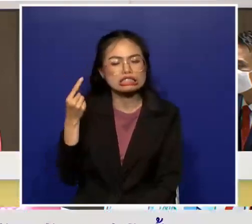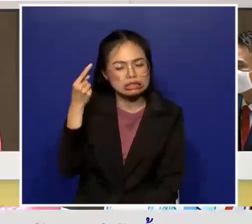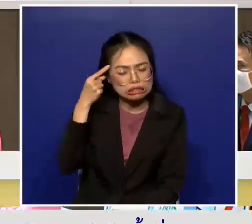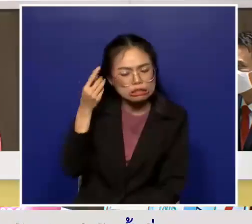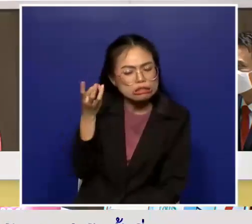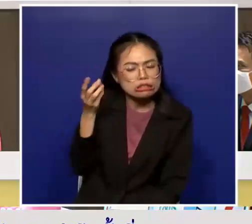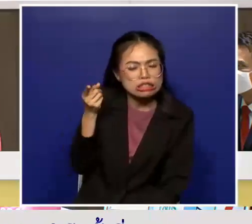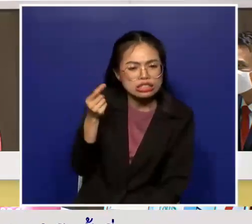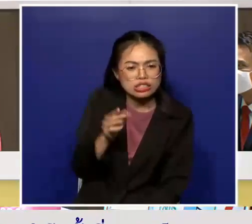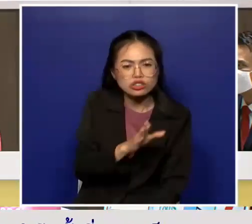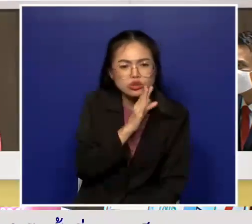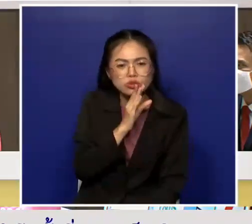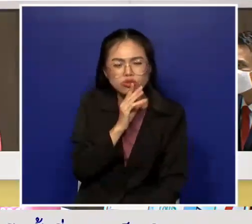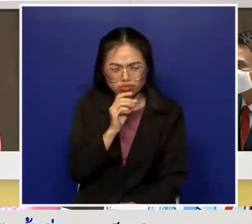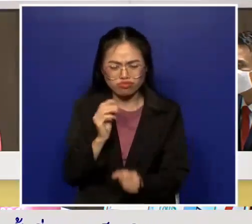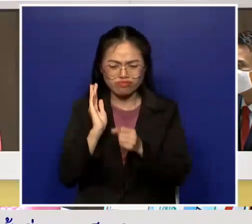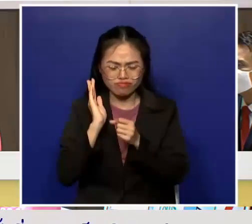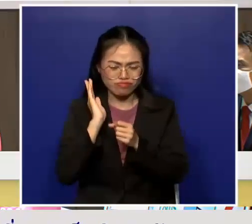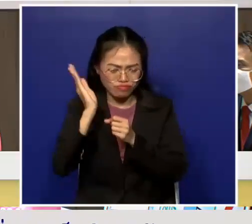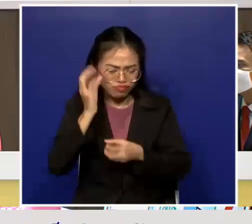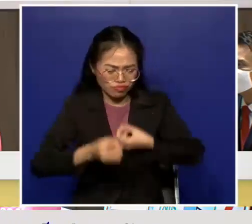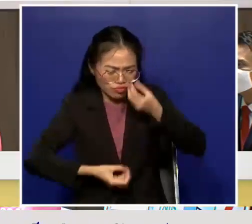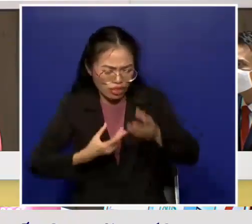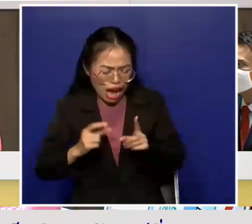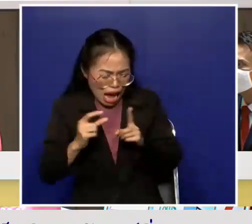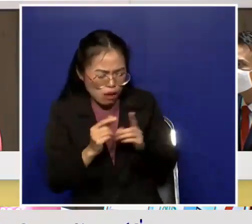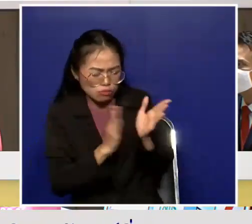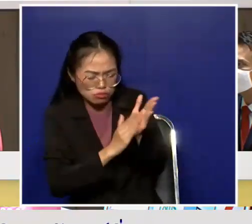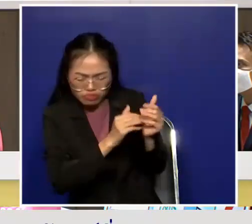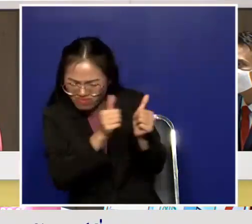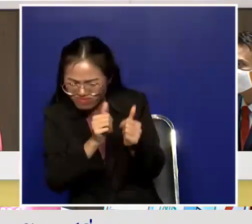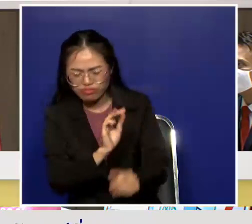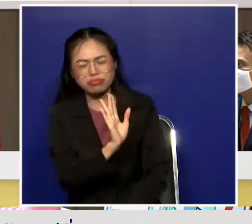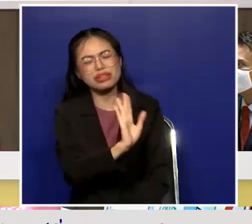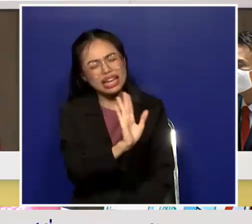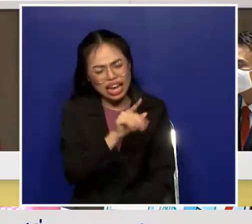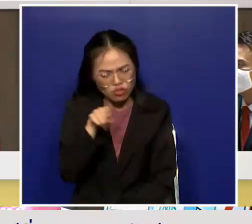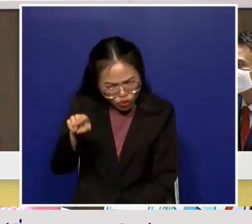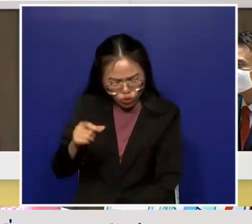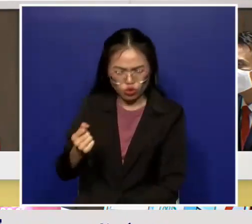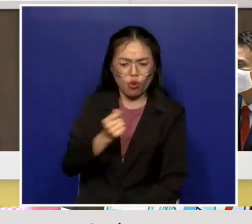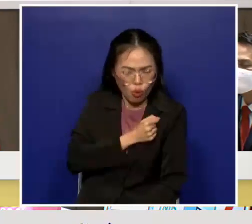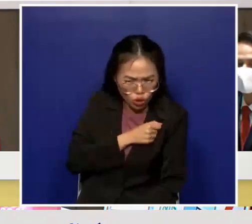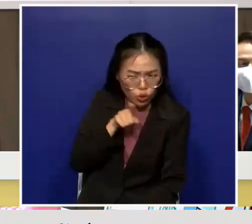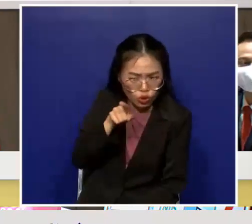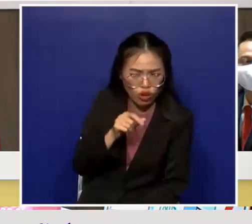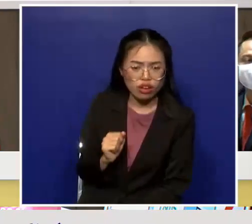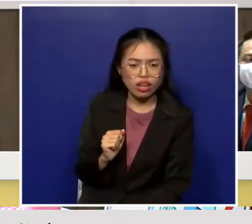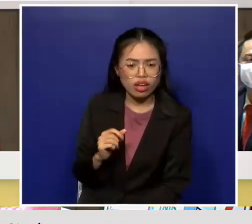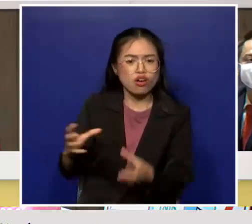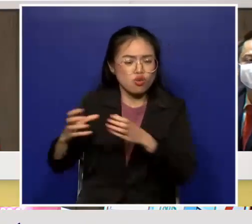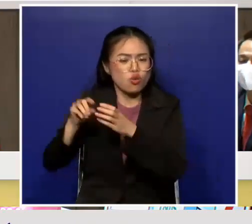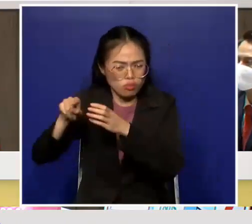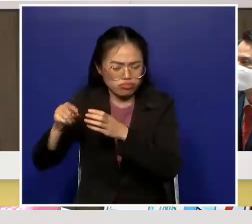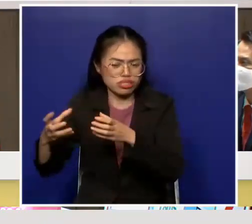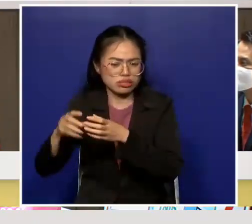เวลาอภิปรายไม่ไว้วางใจจะมายอวาทีจะมาชื่นชมกันเหรอครับทนฟังหน่อยสิครับกับคนบางคนเนี่ยผมต้องใช้คำแบบ